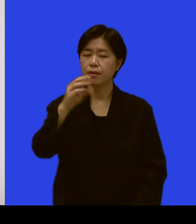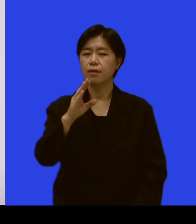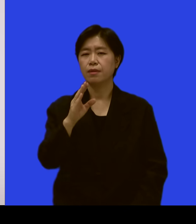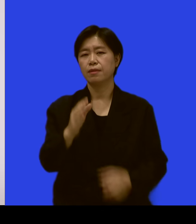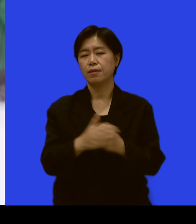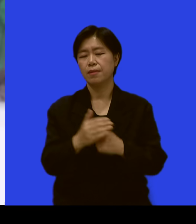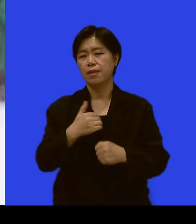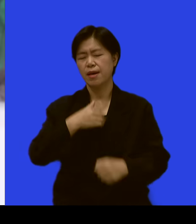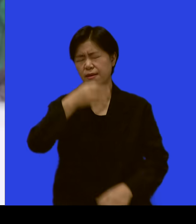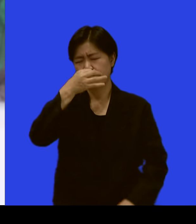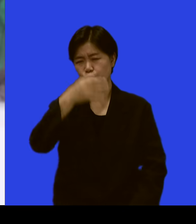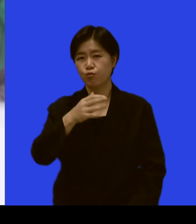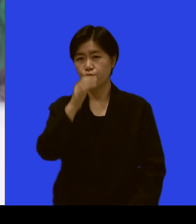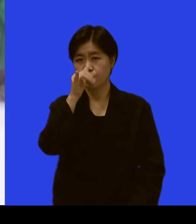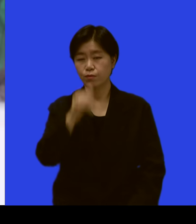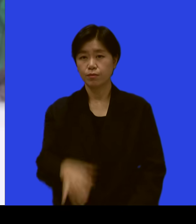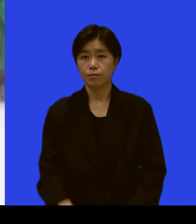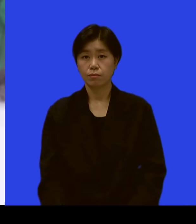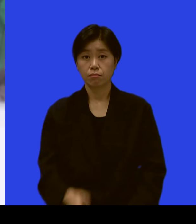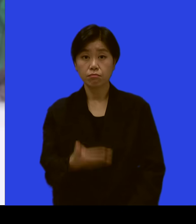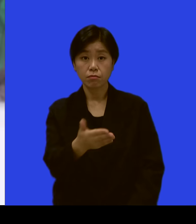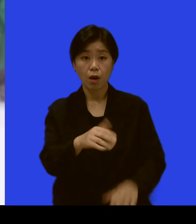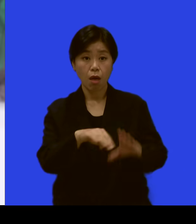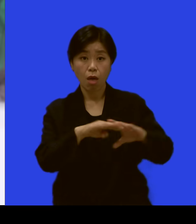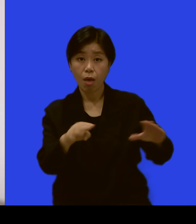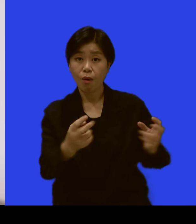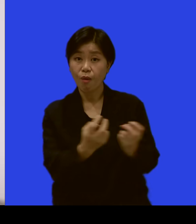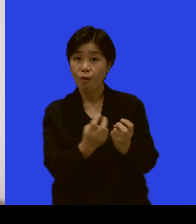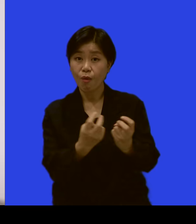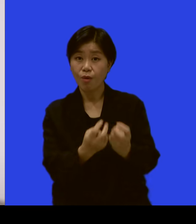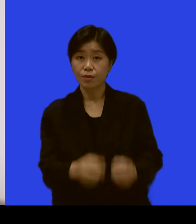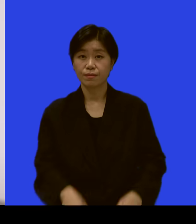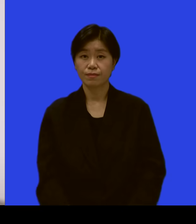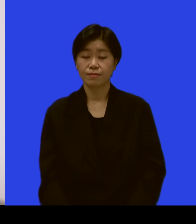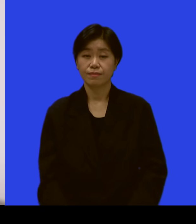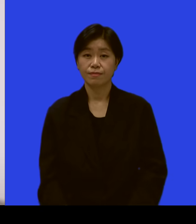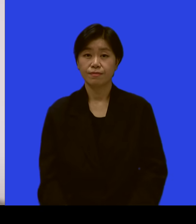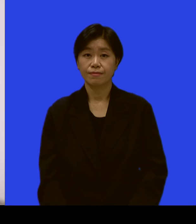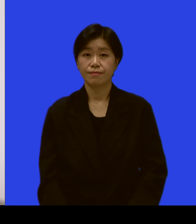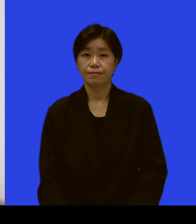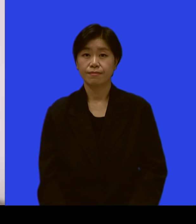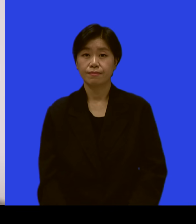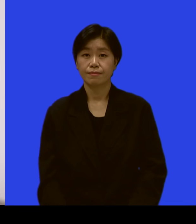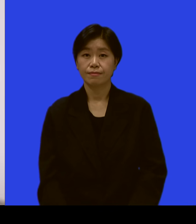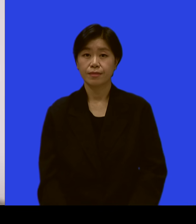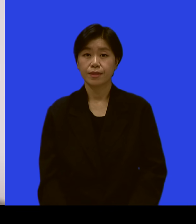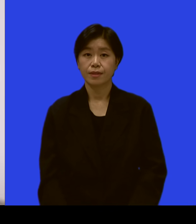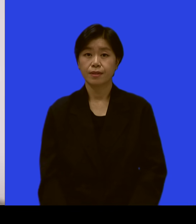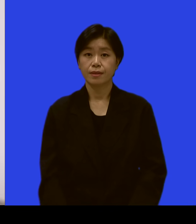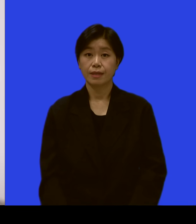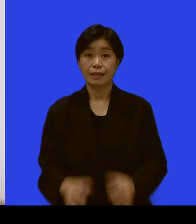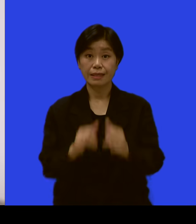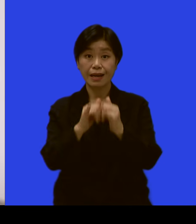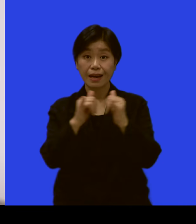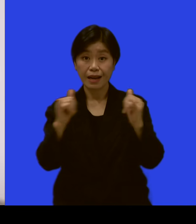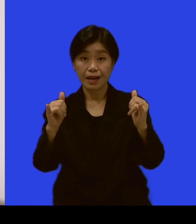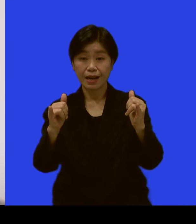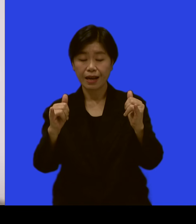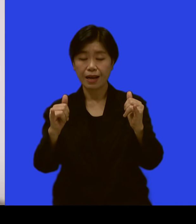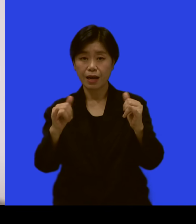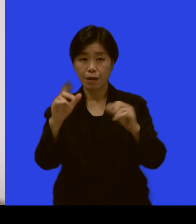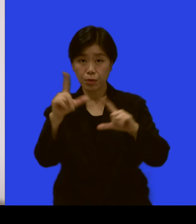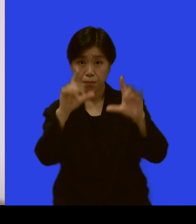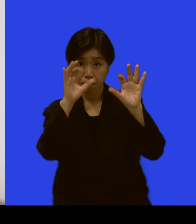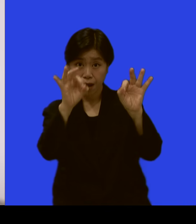부분들이 있었던 것 같아요. 아. 그때 어떻게 해결하셨어요? 사람이 번아웃이 오기 바로